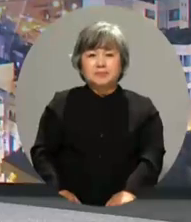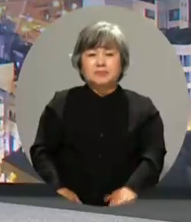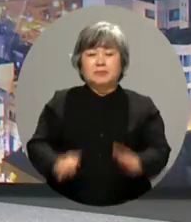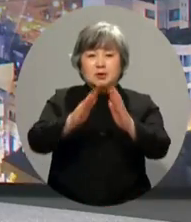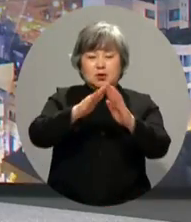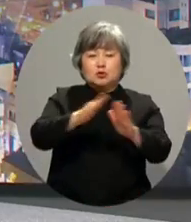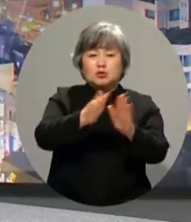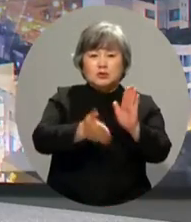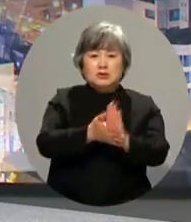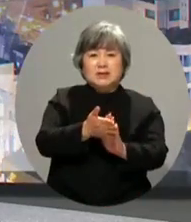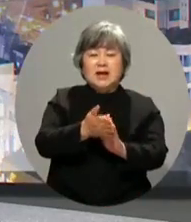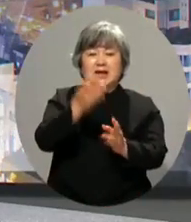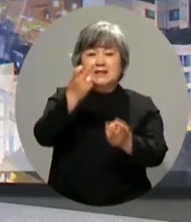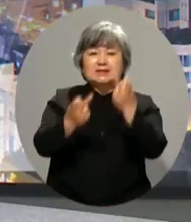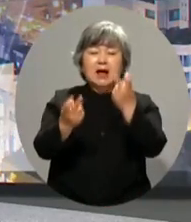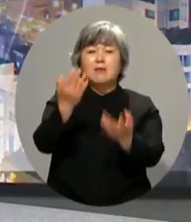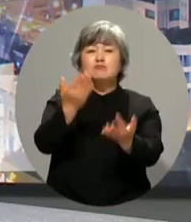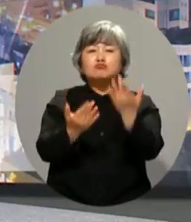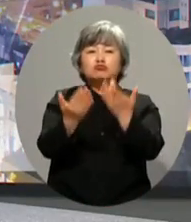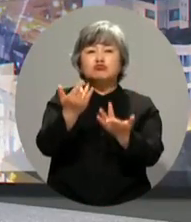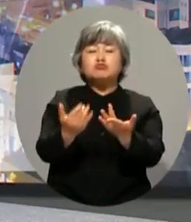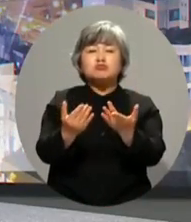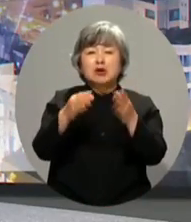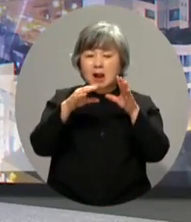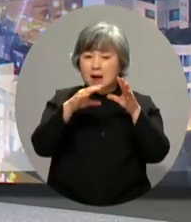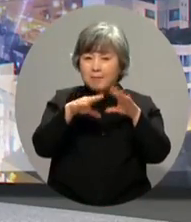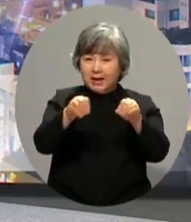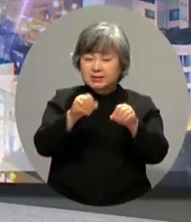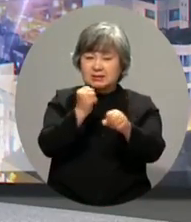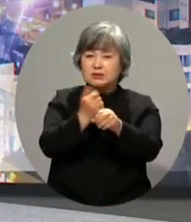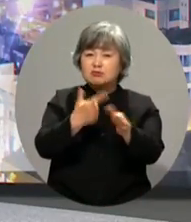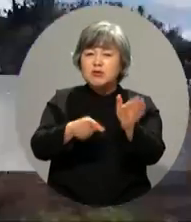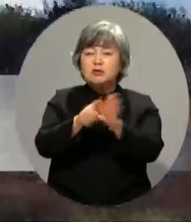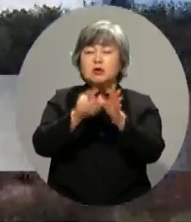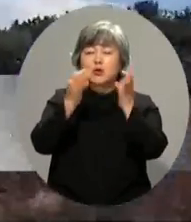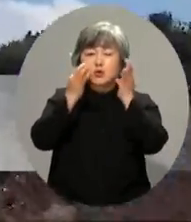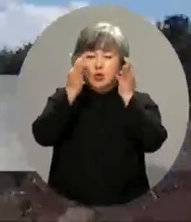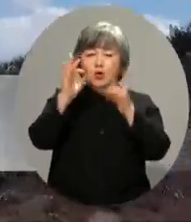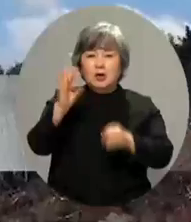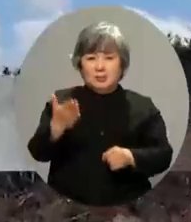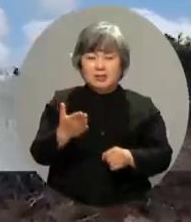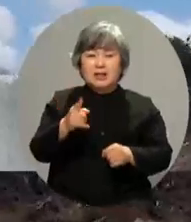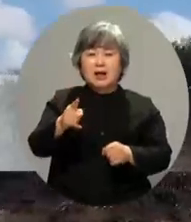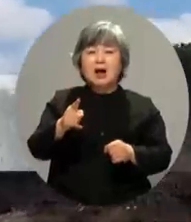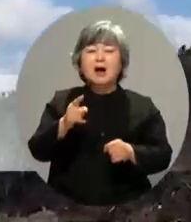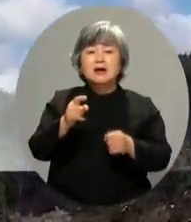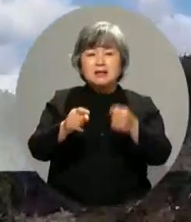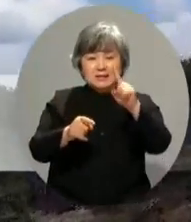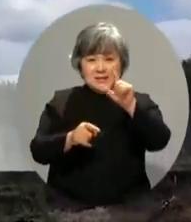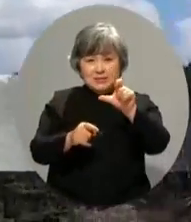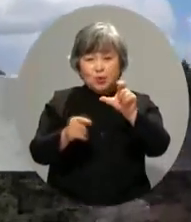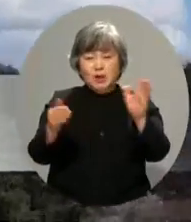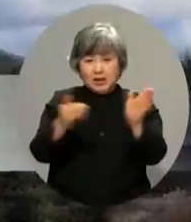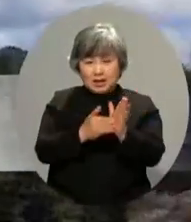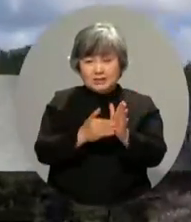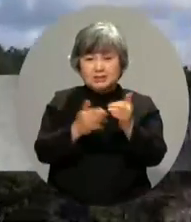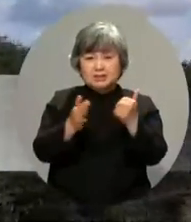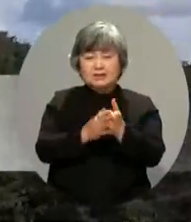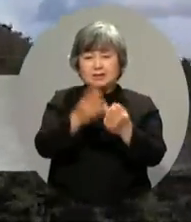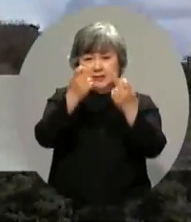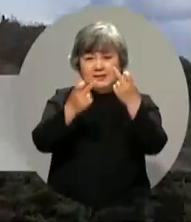전주시가 산불 방지 활동에 돌입합니다 전주시는 가을철 산불 중심기관인 다음달 15일까지